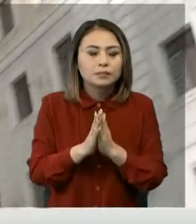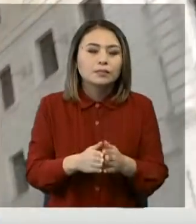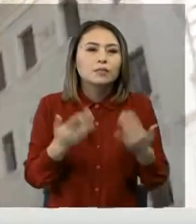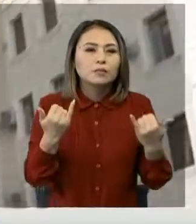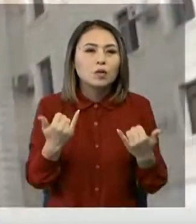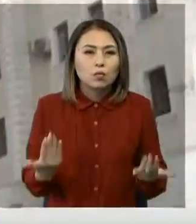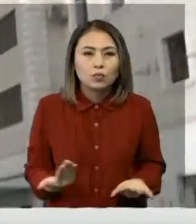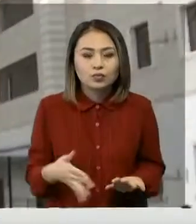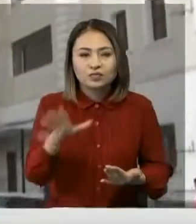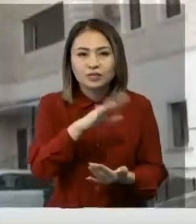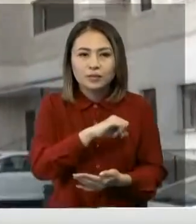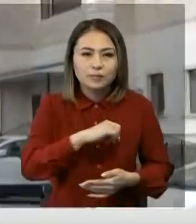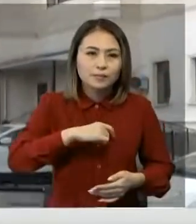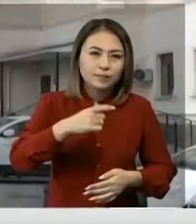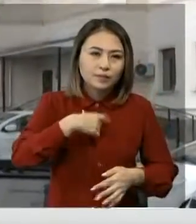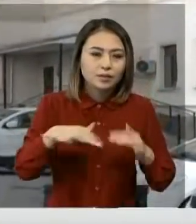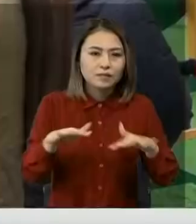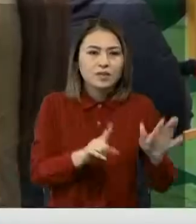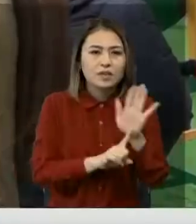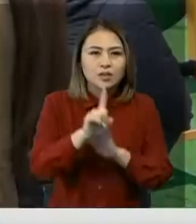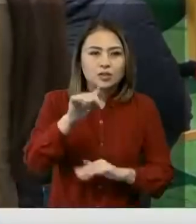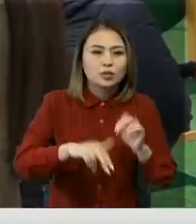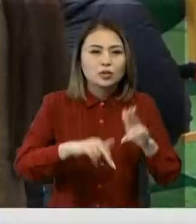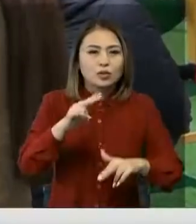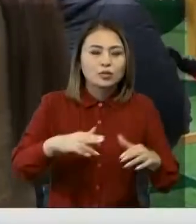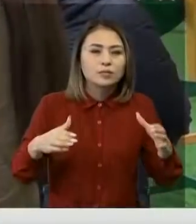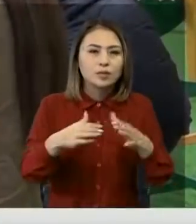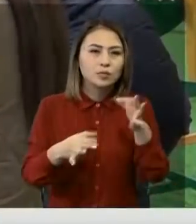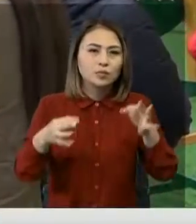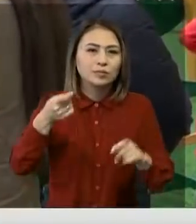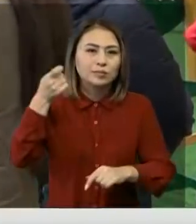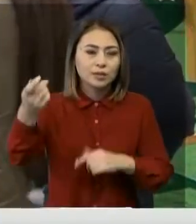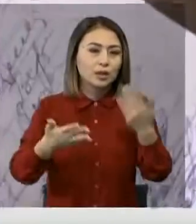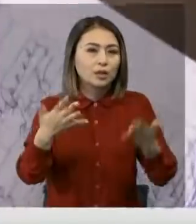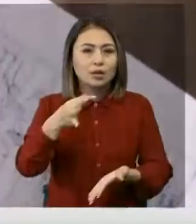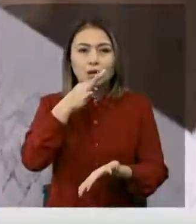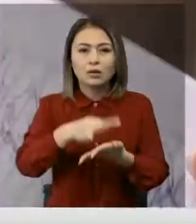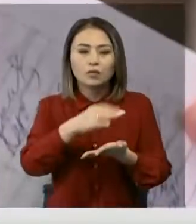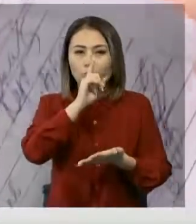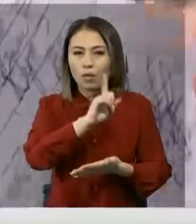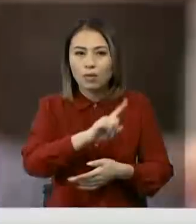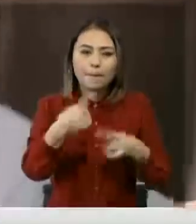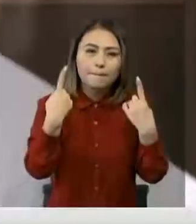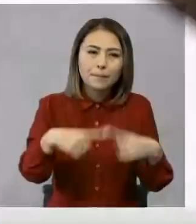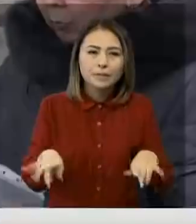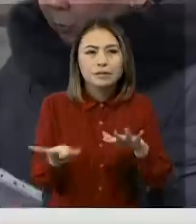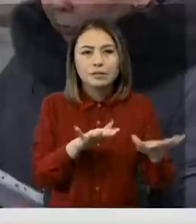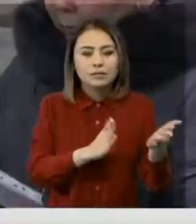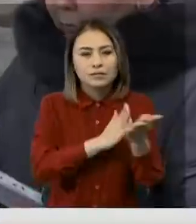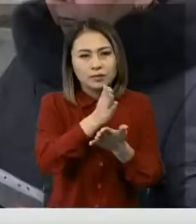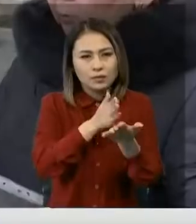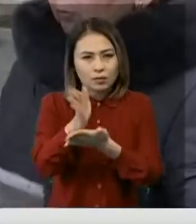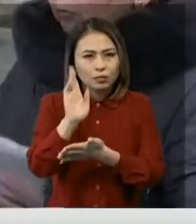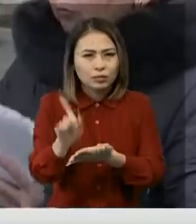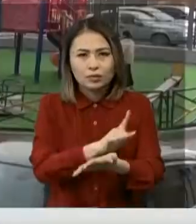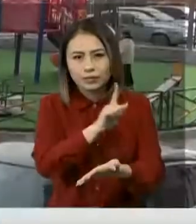Енді тұрғындар өз беттерінше әрекет етуге көшкен. Құрылыс мекемесін сотқа бермек. Егер одан нәтиже болмаса, басқа да құзырлы органдарға